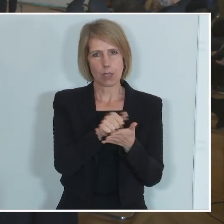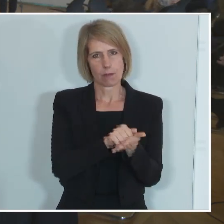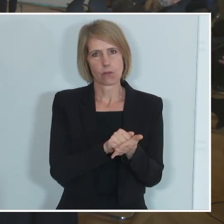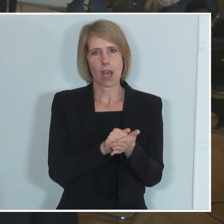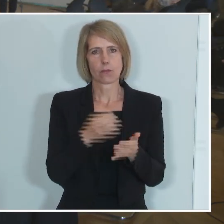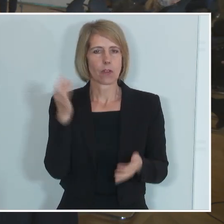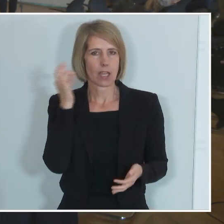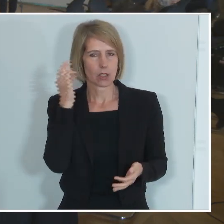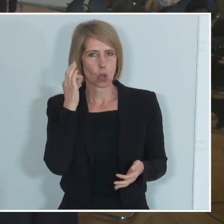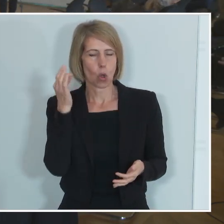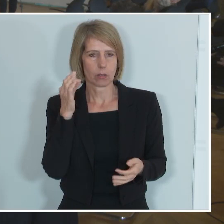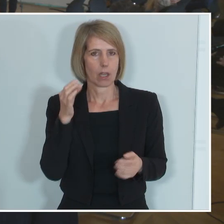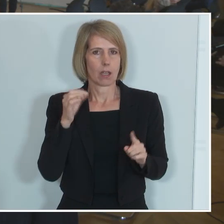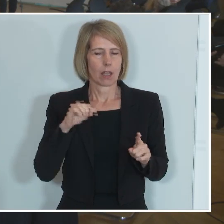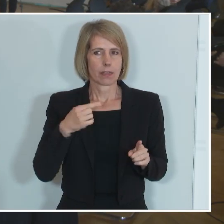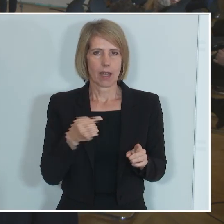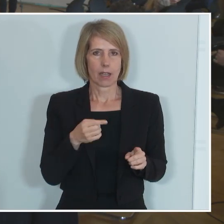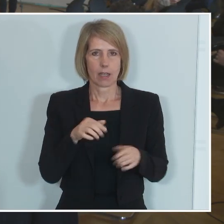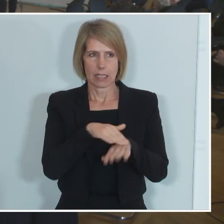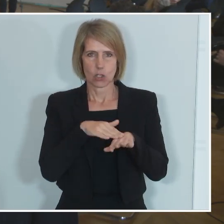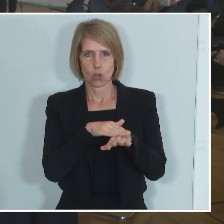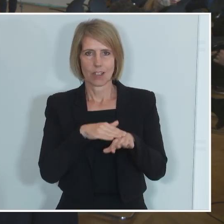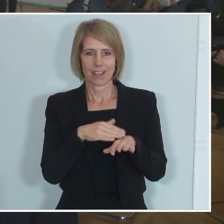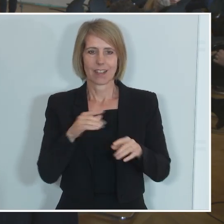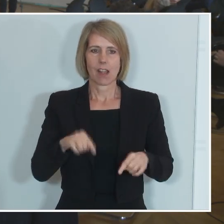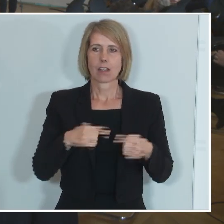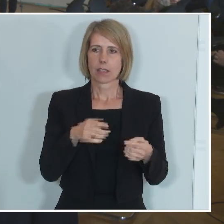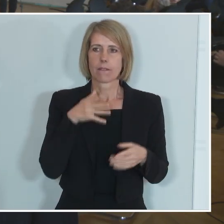Der Bundespressedienst wird gerne nachher den beiden Kollegen noch einen Tonfeil zur